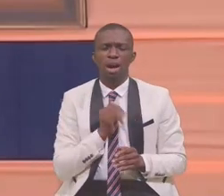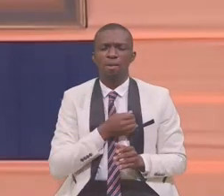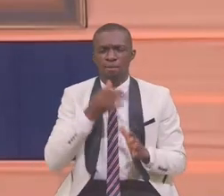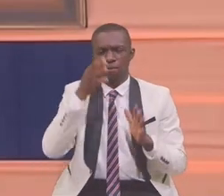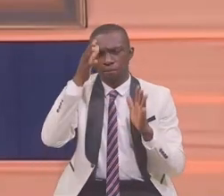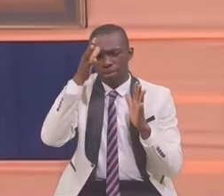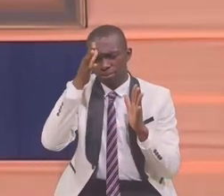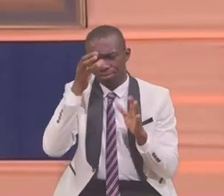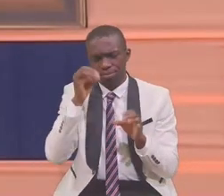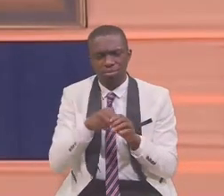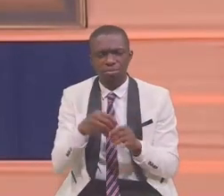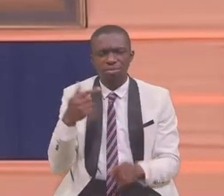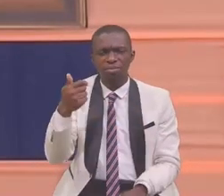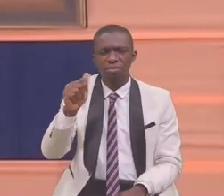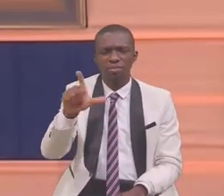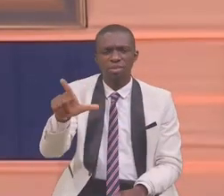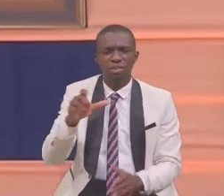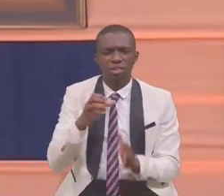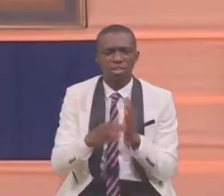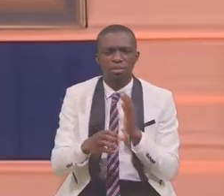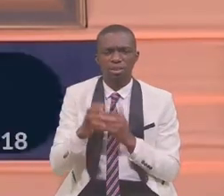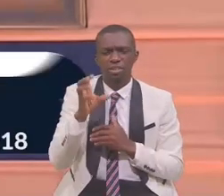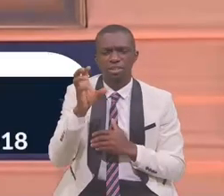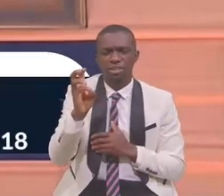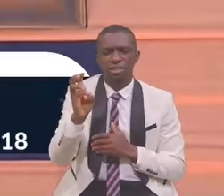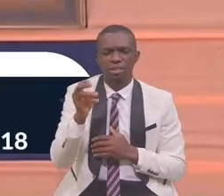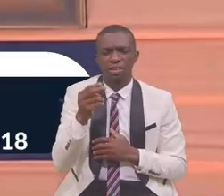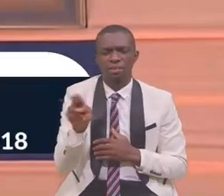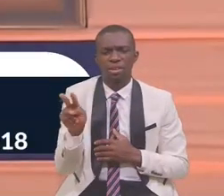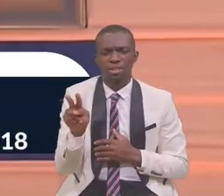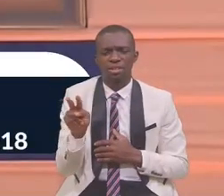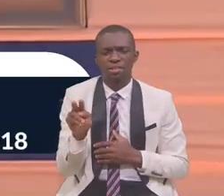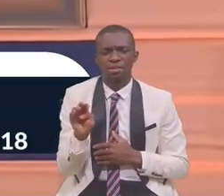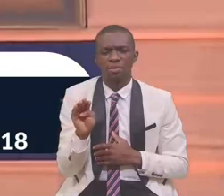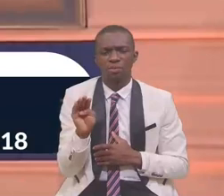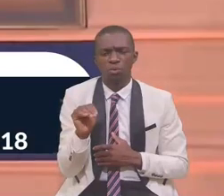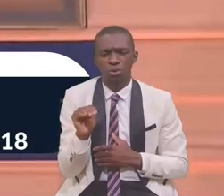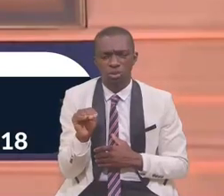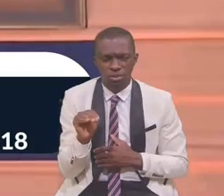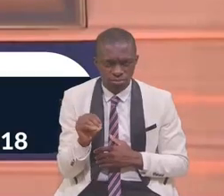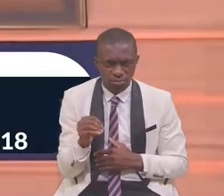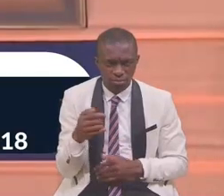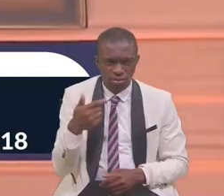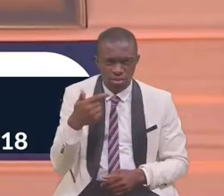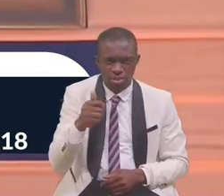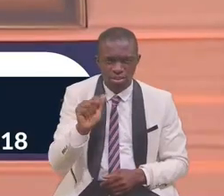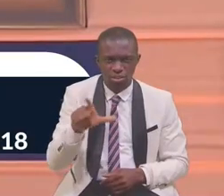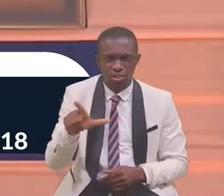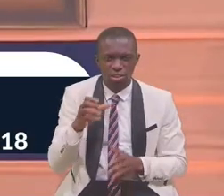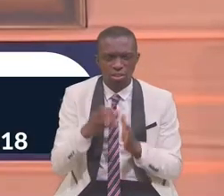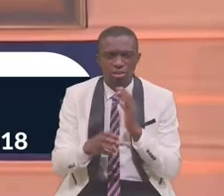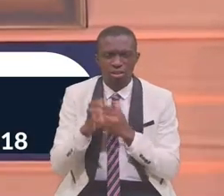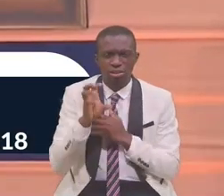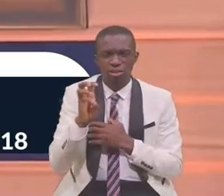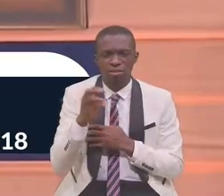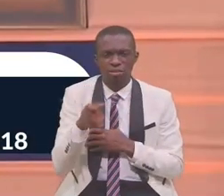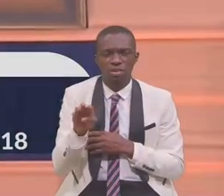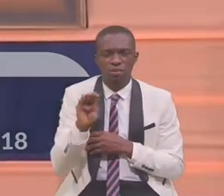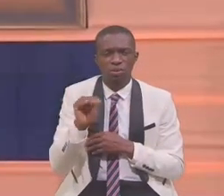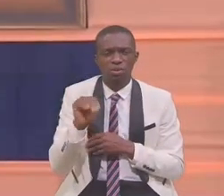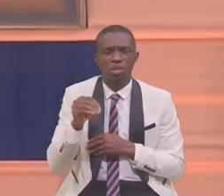Galates 6, verset 14. Galates 6, verset 14. Pour ce qui me